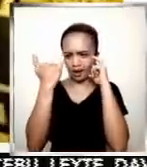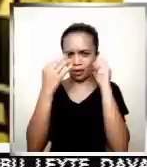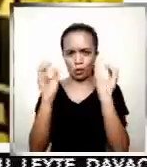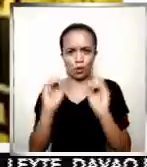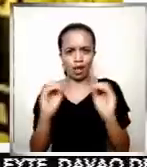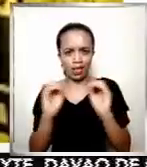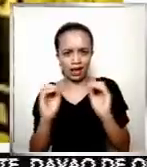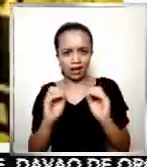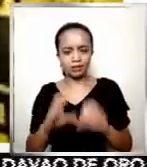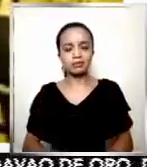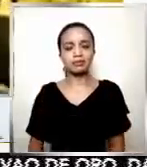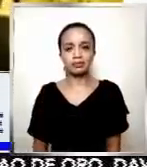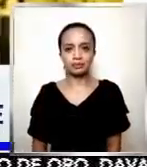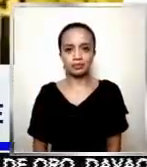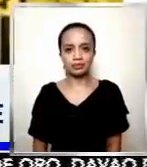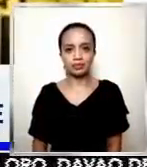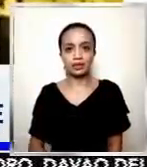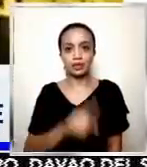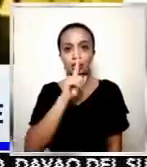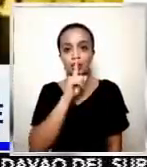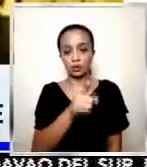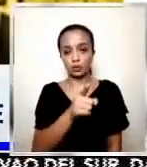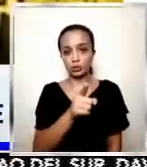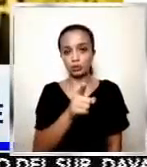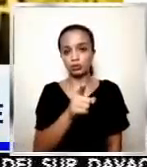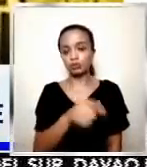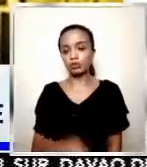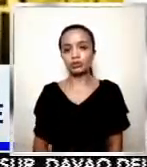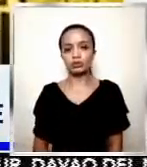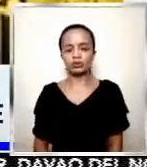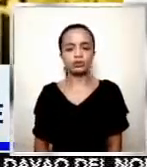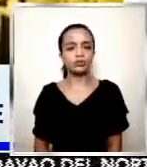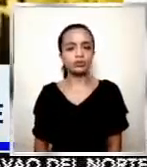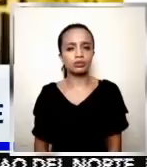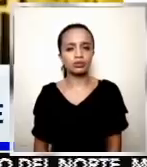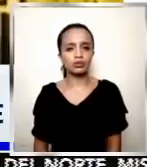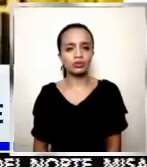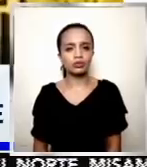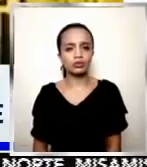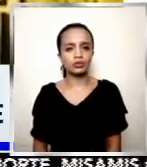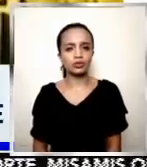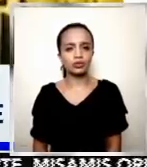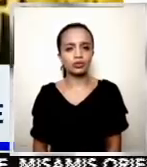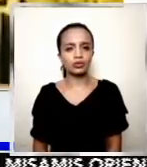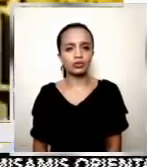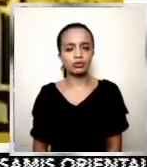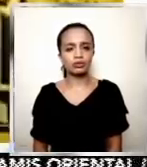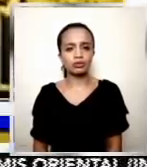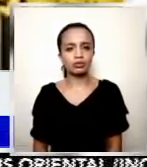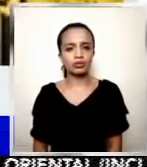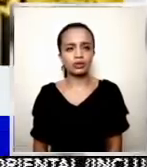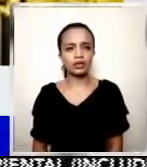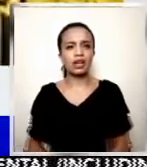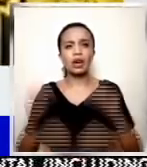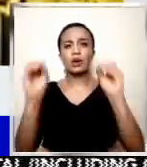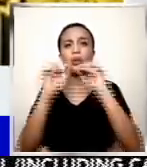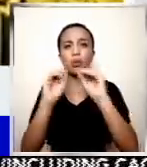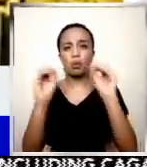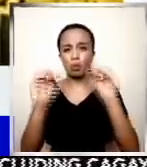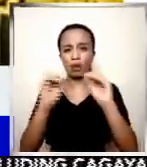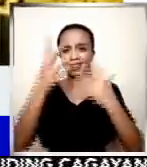yung island is wala, secluded, tapos wala naman kasing case doon sa kanila